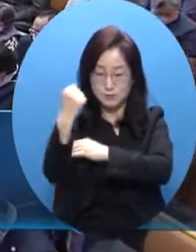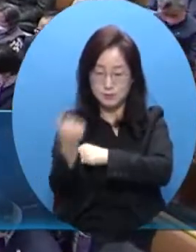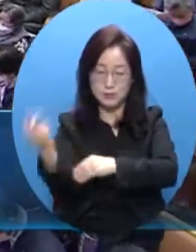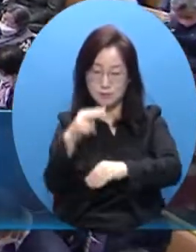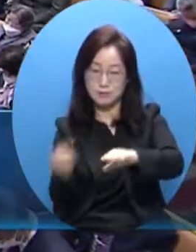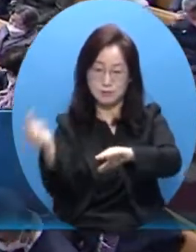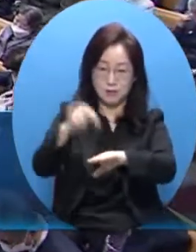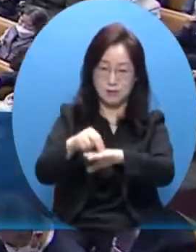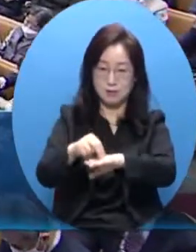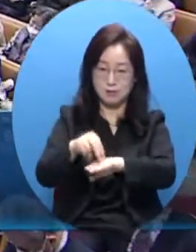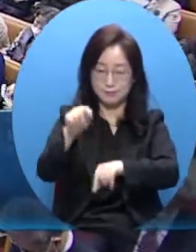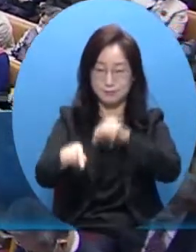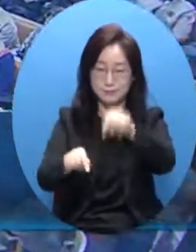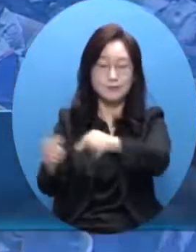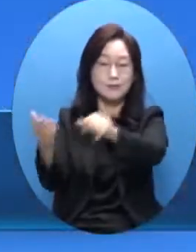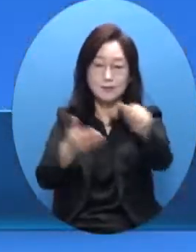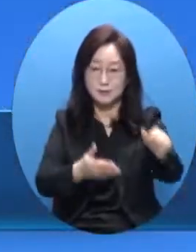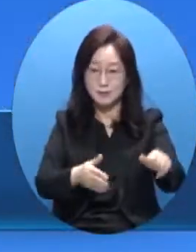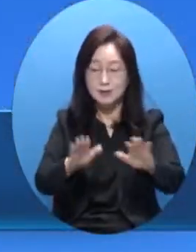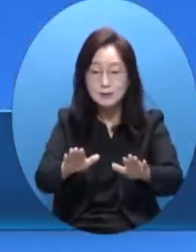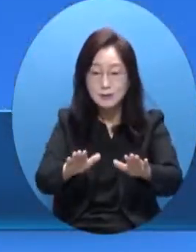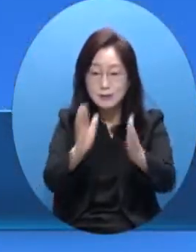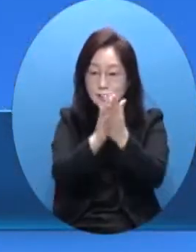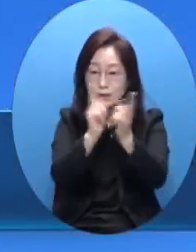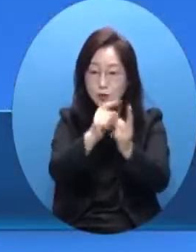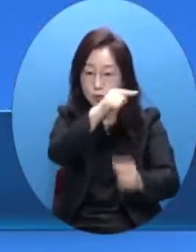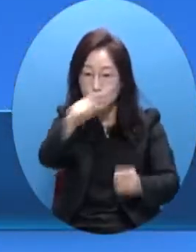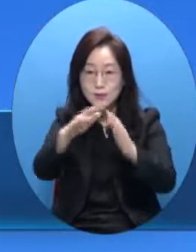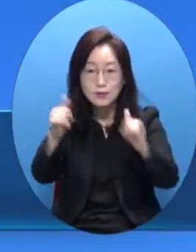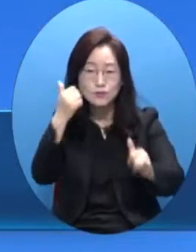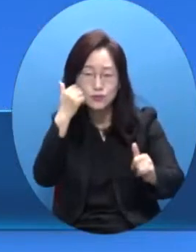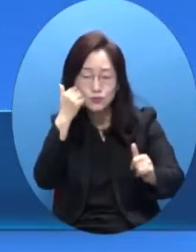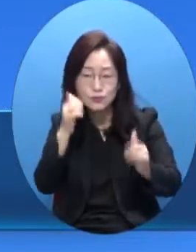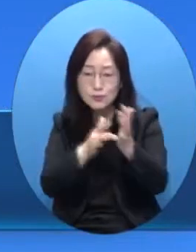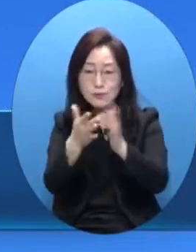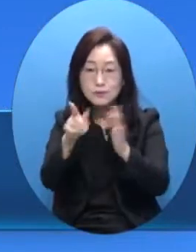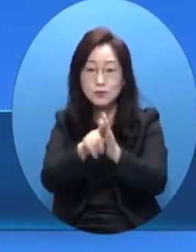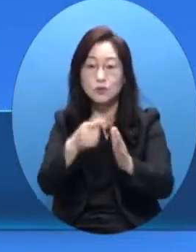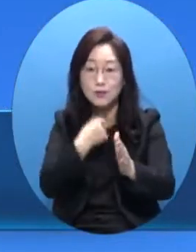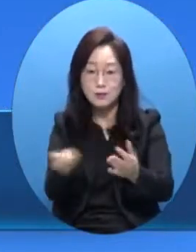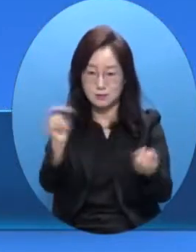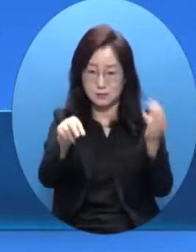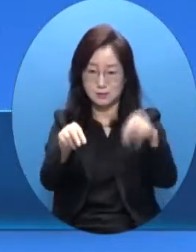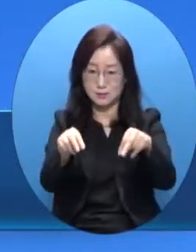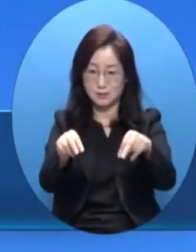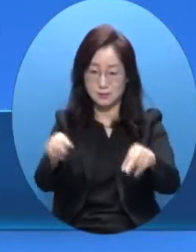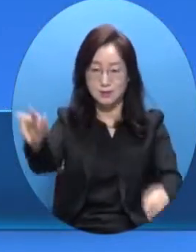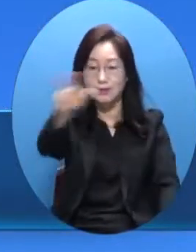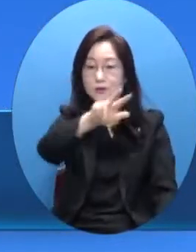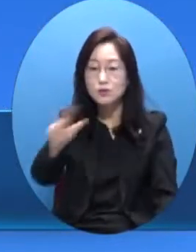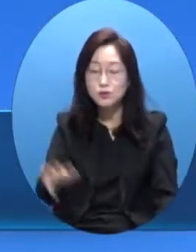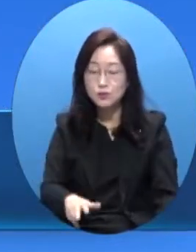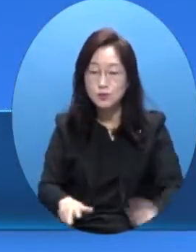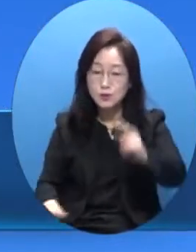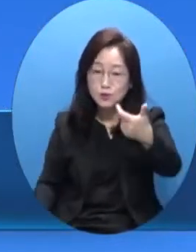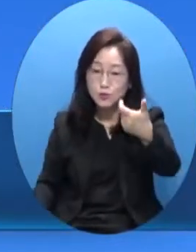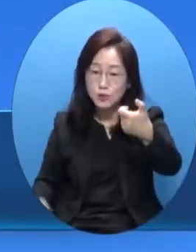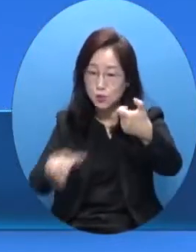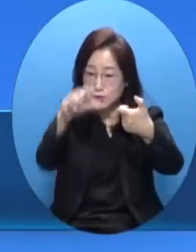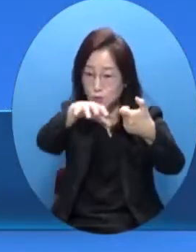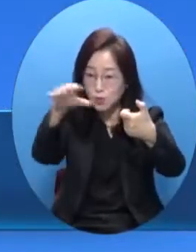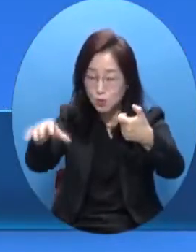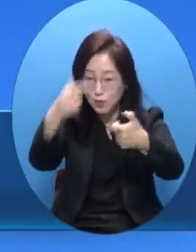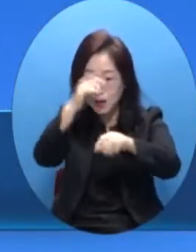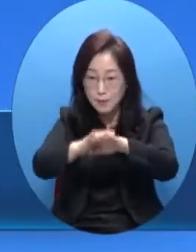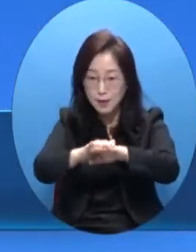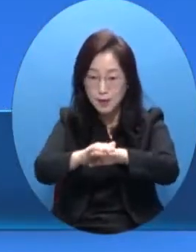성전에서 예배드림 가운데 예수님을 영접하기 원하시는 분 자리에서 다 일어나시기 바랍니다. 전국에 650여 교회에 함께 예배드리고 있는데 그 자리에서